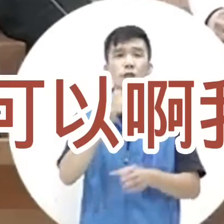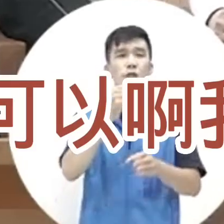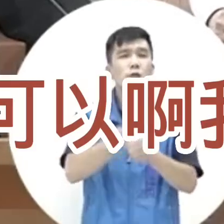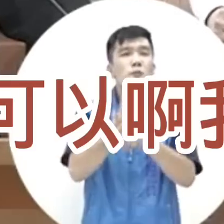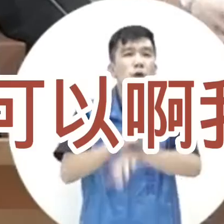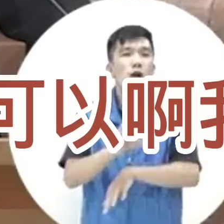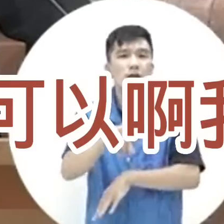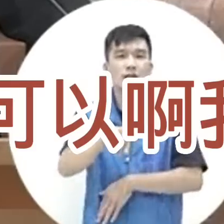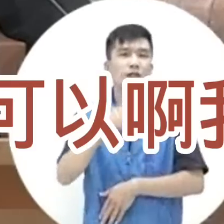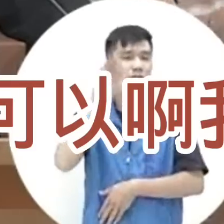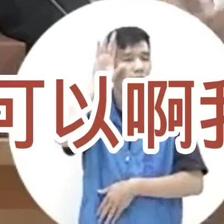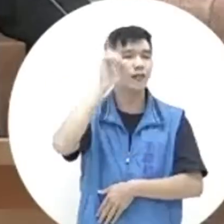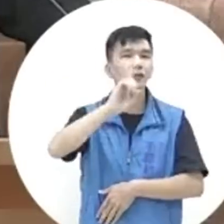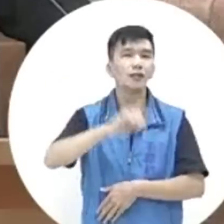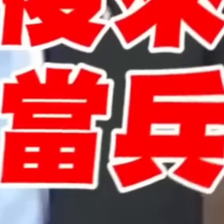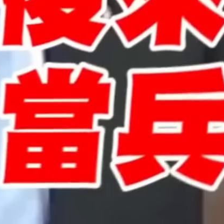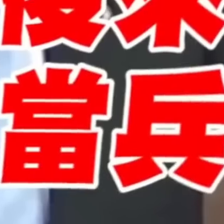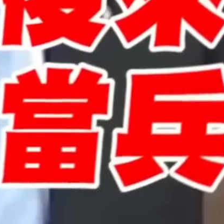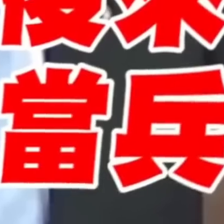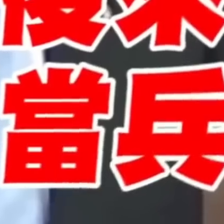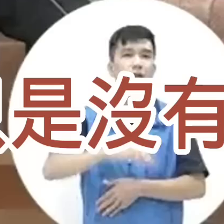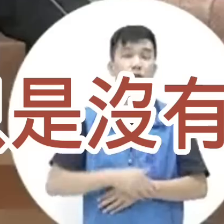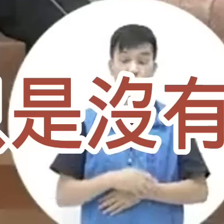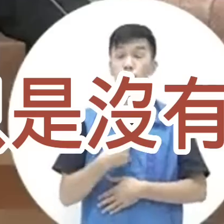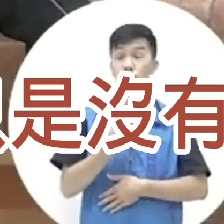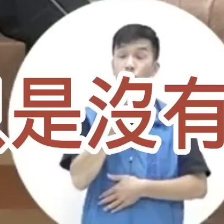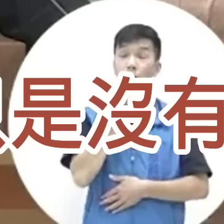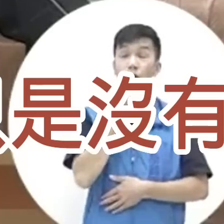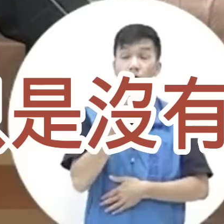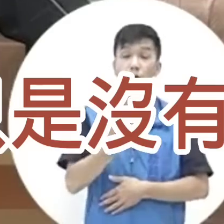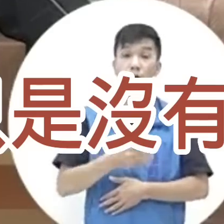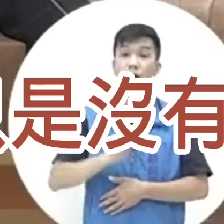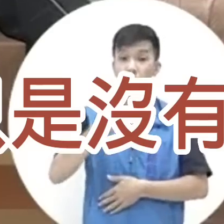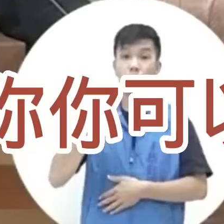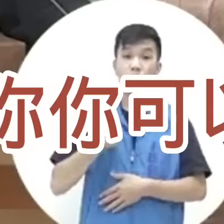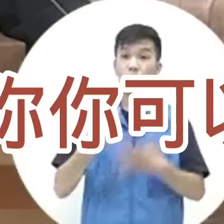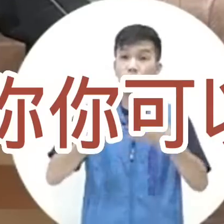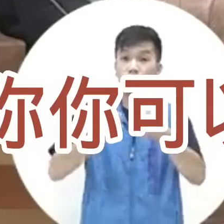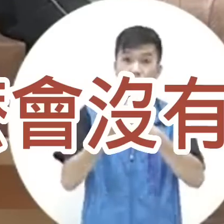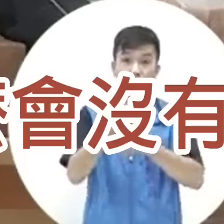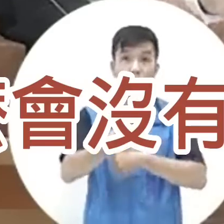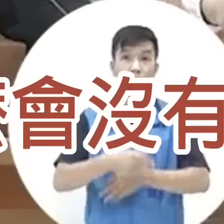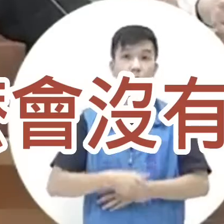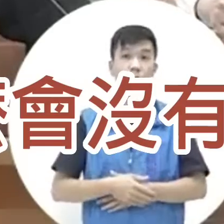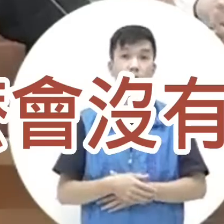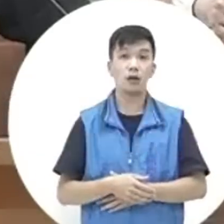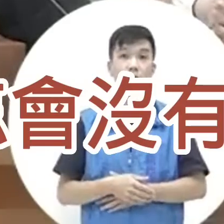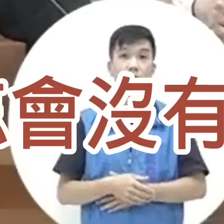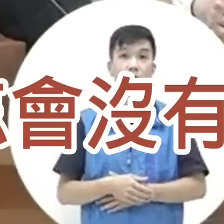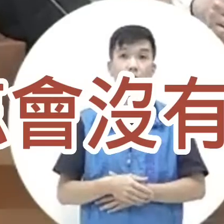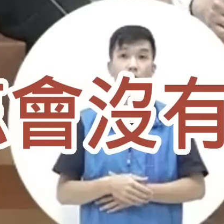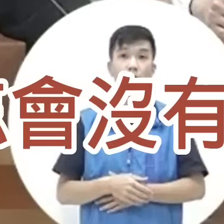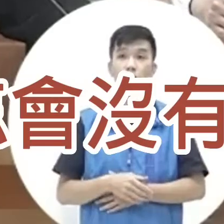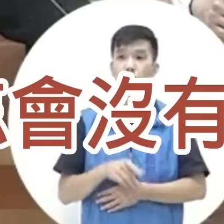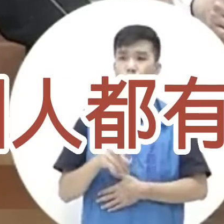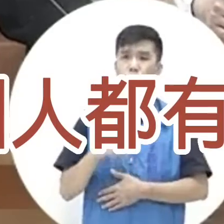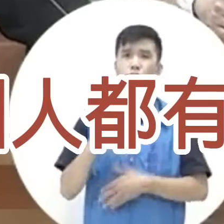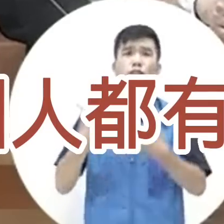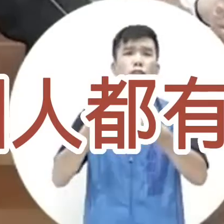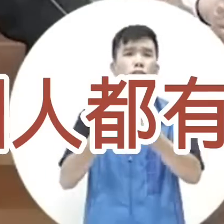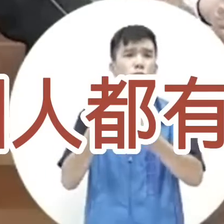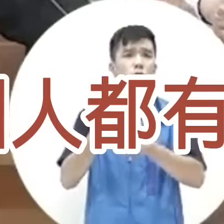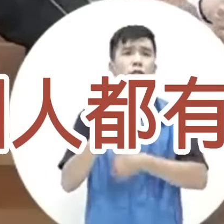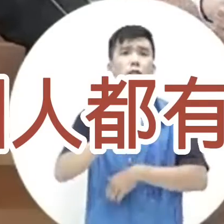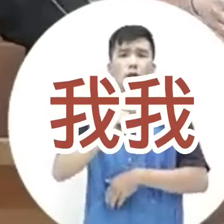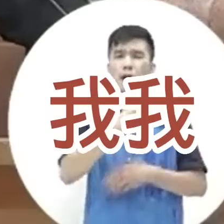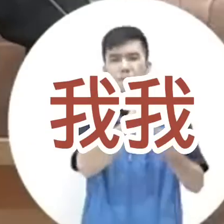啊。 我问你吗？ 可以啊，我也可以，我 后来不用当兵， 只是没有机会啊。啊，你可以去 问别人吗？你怎么会没有机会呢？你怎么会没有机会？每一个